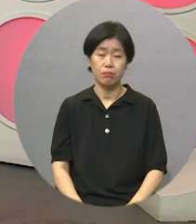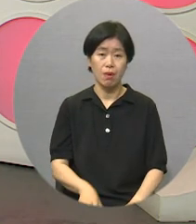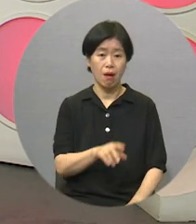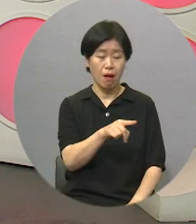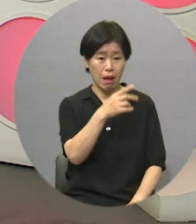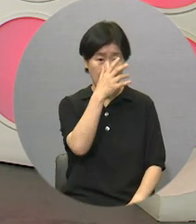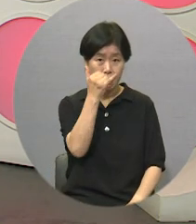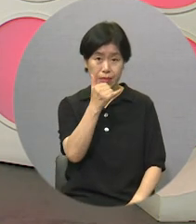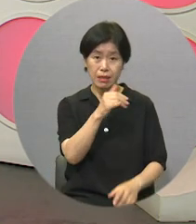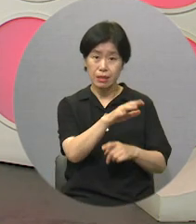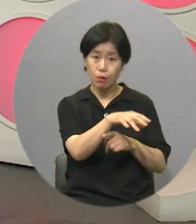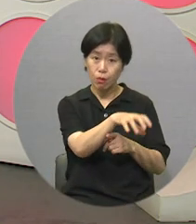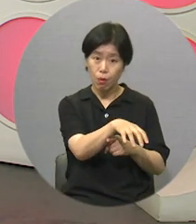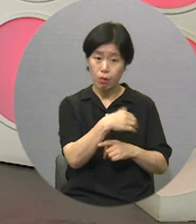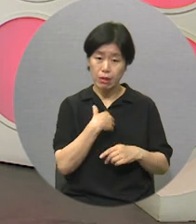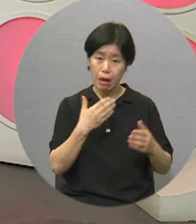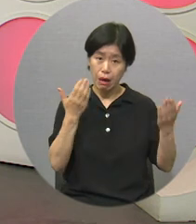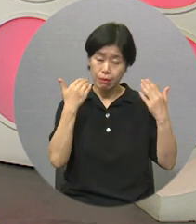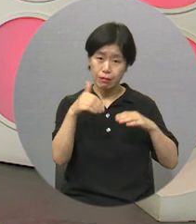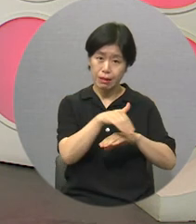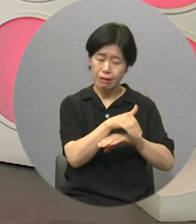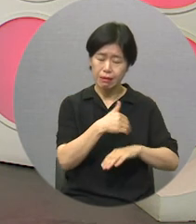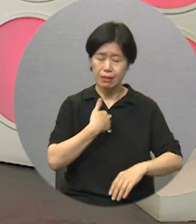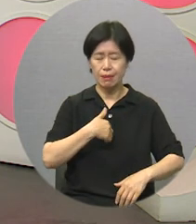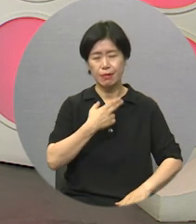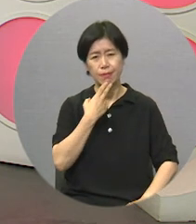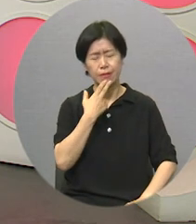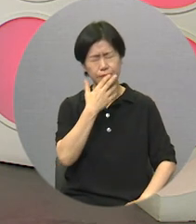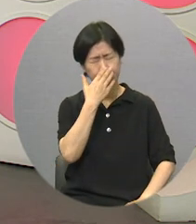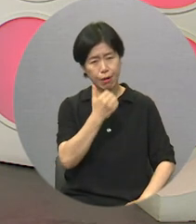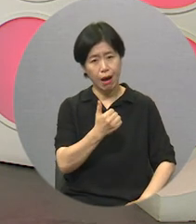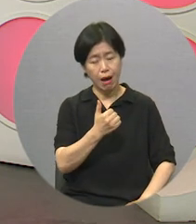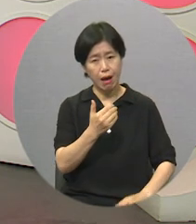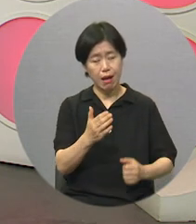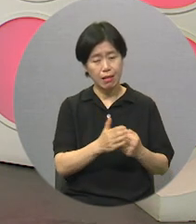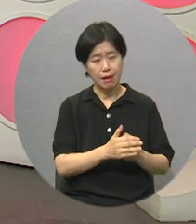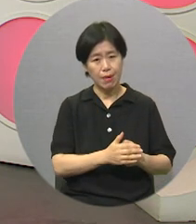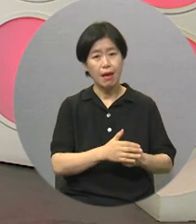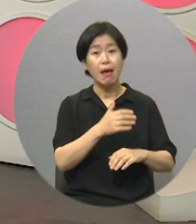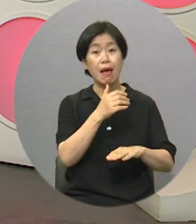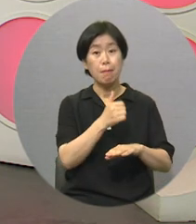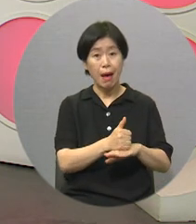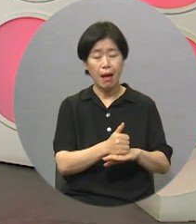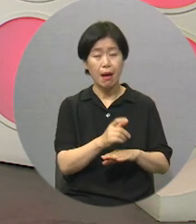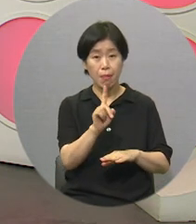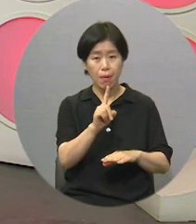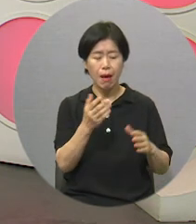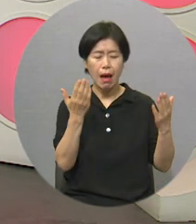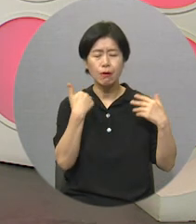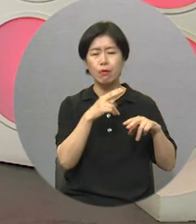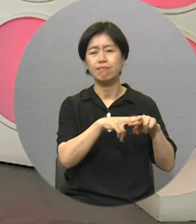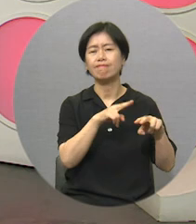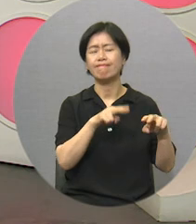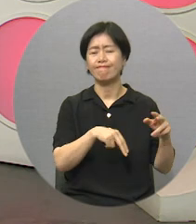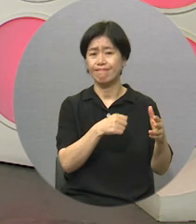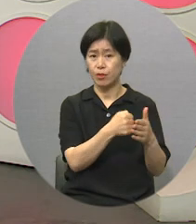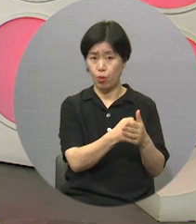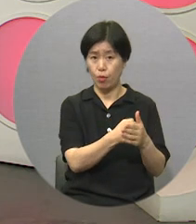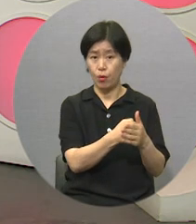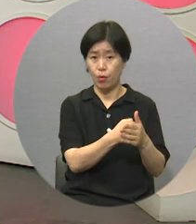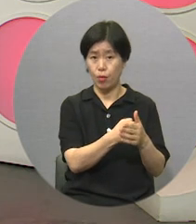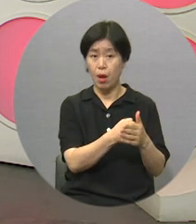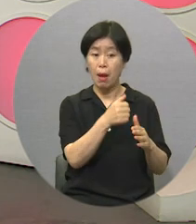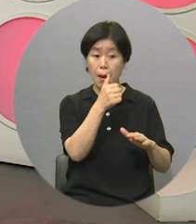순탄치 않았습니다. 결국 학교를 그만두었고, 그만두는 날두 분은 낡은 오토바이를 타고